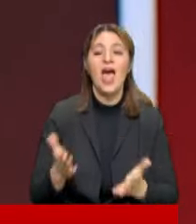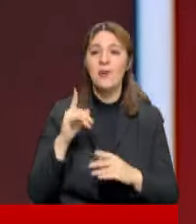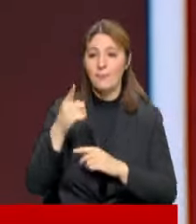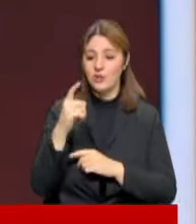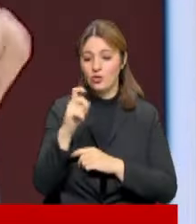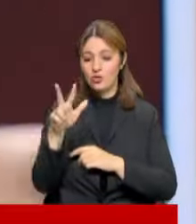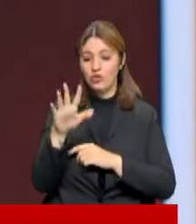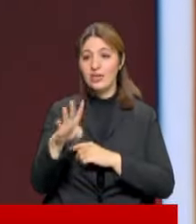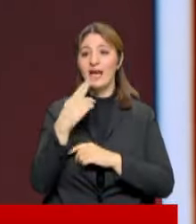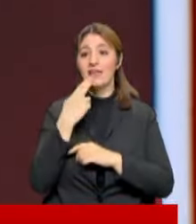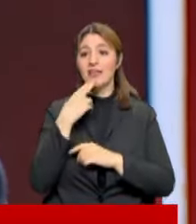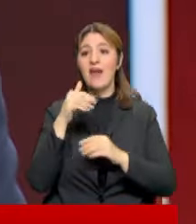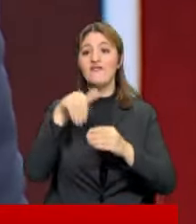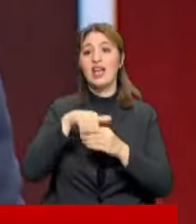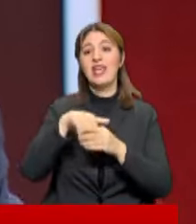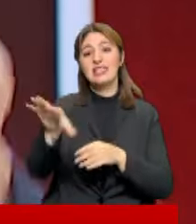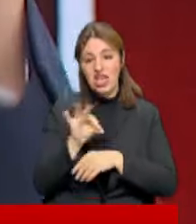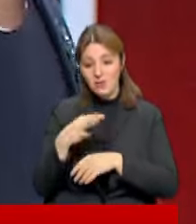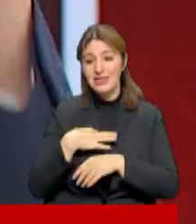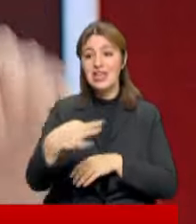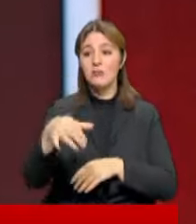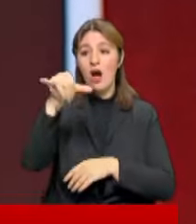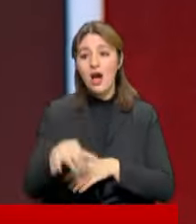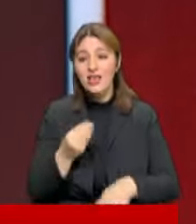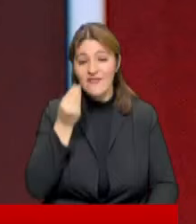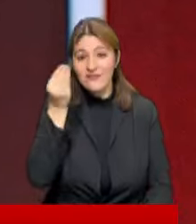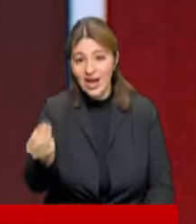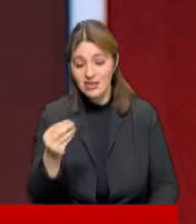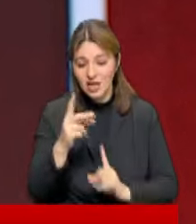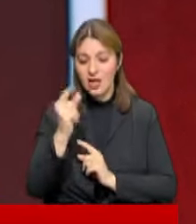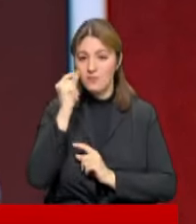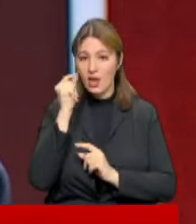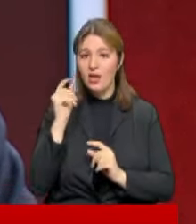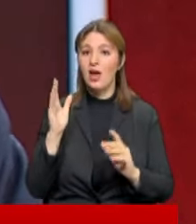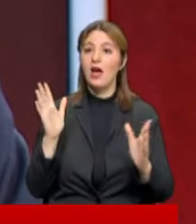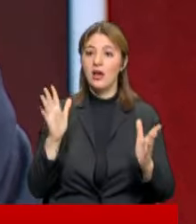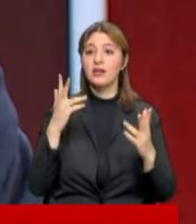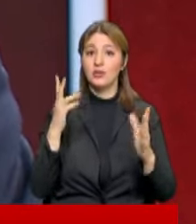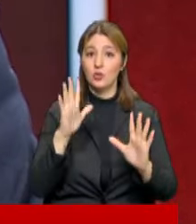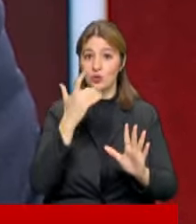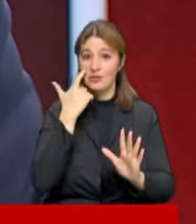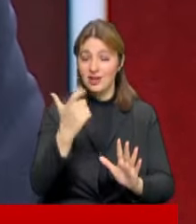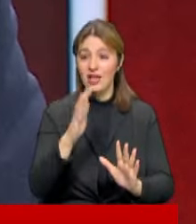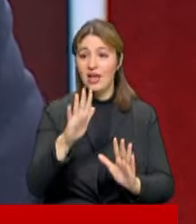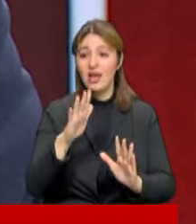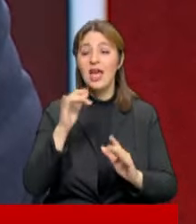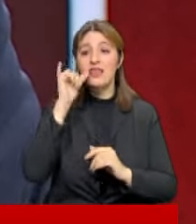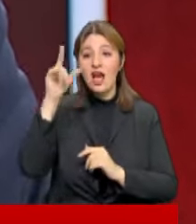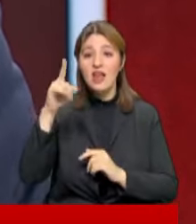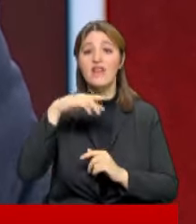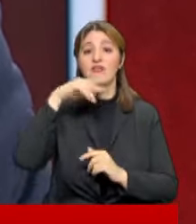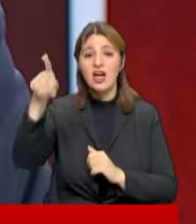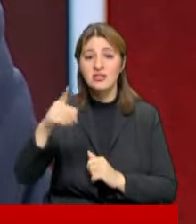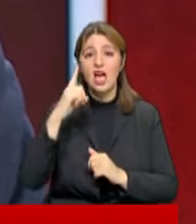1934'te Kadınlara milletvekili seçme seçilme hakkını verdiğinde İlker Bey sıkı durun İtalya